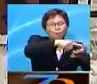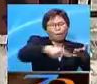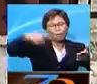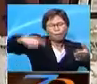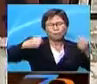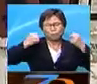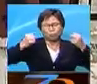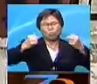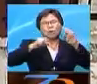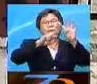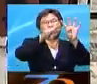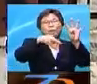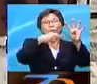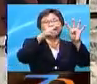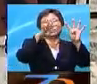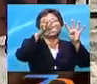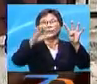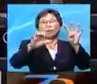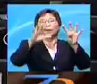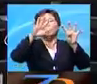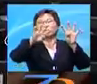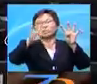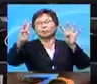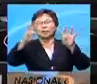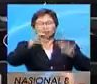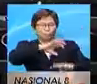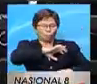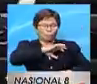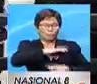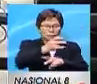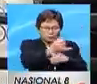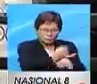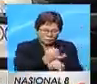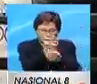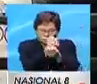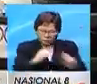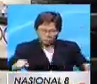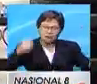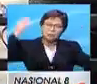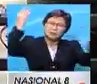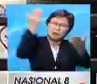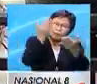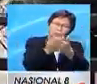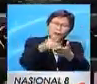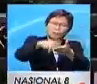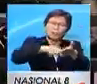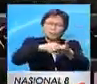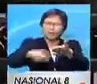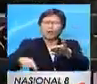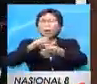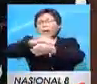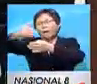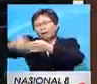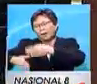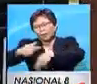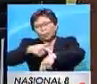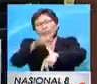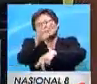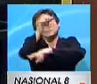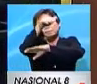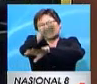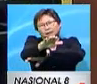kekuatan 4546 anggota polis menjaga keselamatan sehingga pengundian berakhir 5